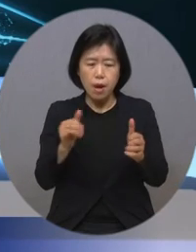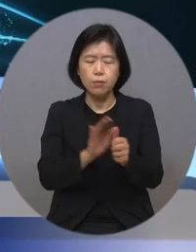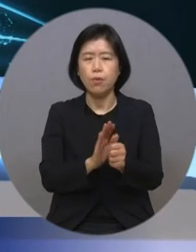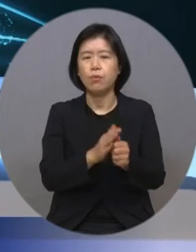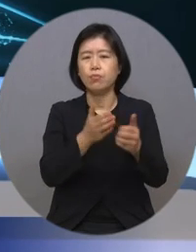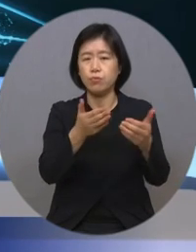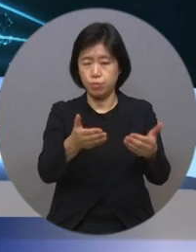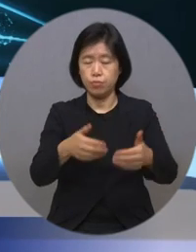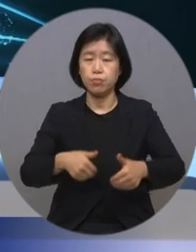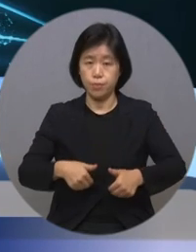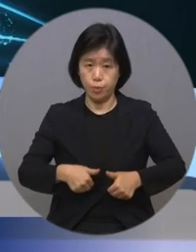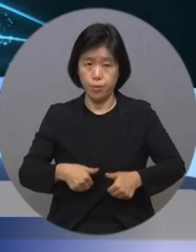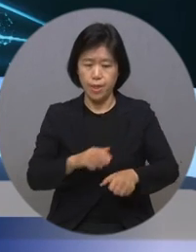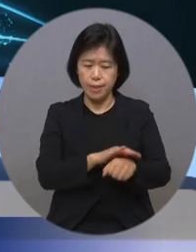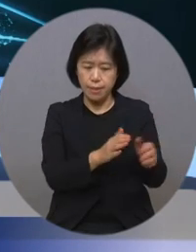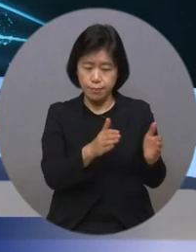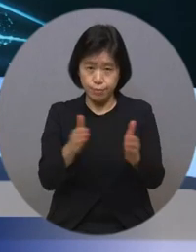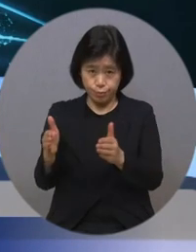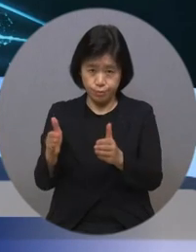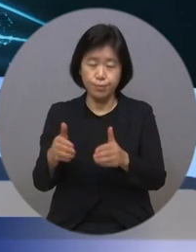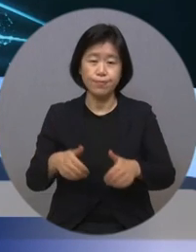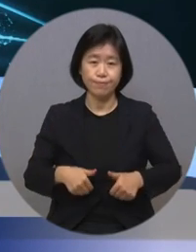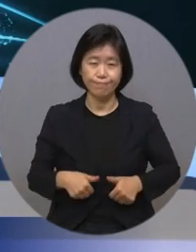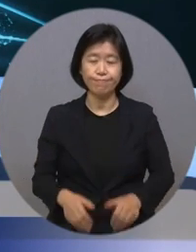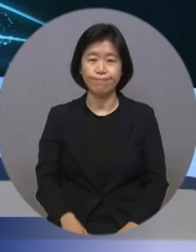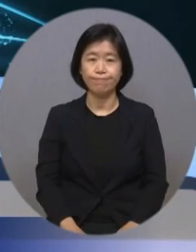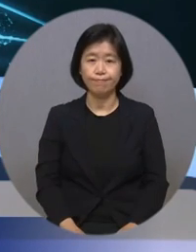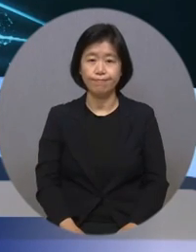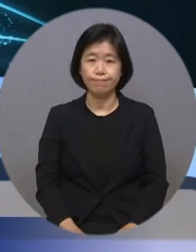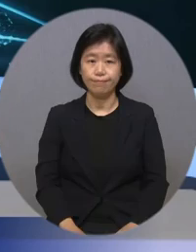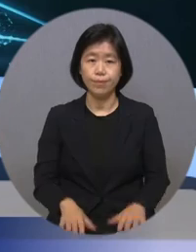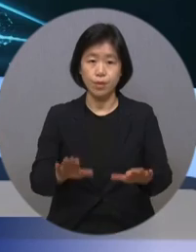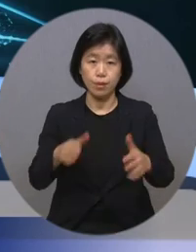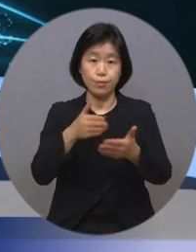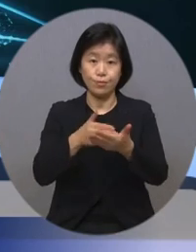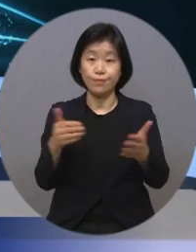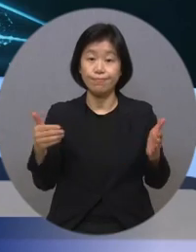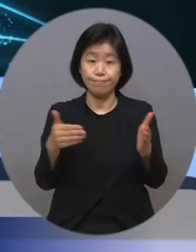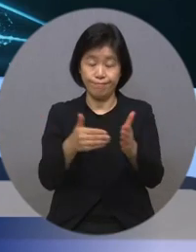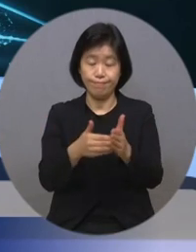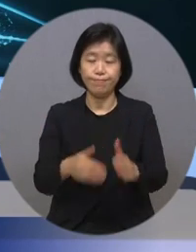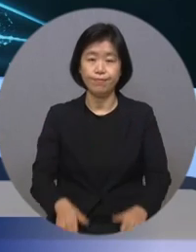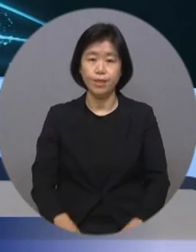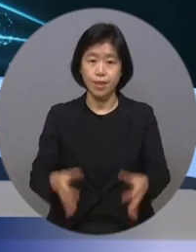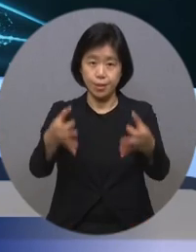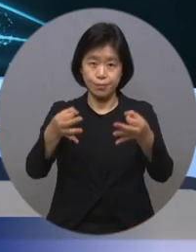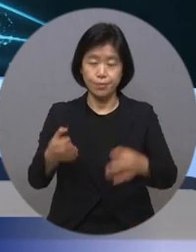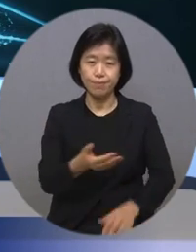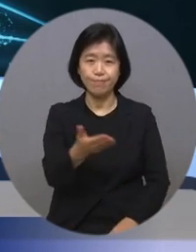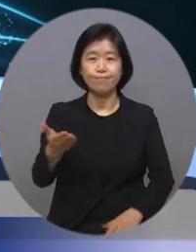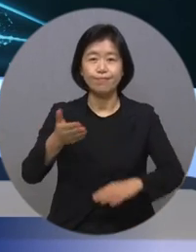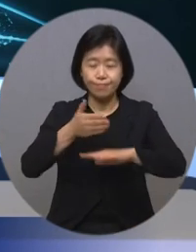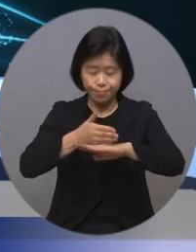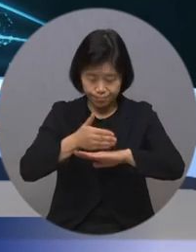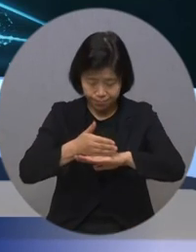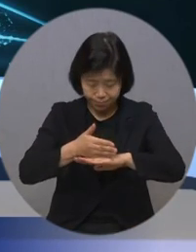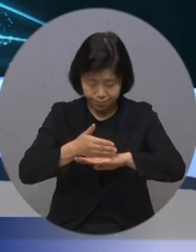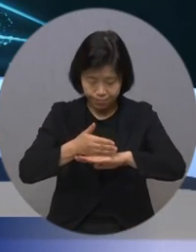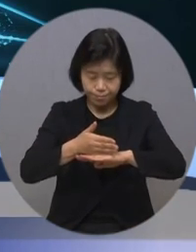있도록 촘촘한 대책 마련이 시급해 보입니다. 이상 복지TV 뉴스를 마칩니다. 시청해주신 여러분